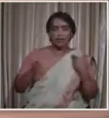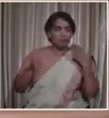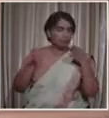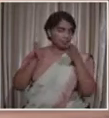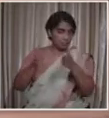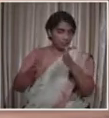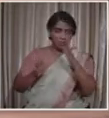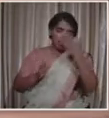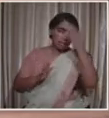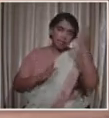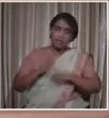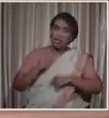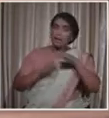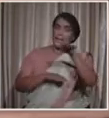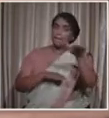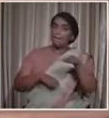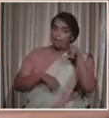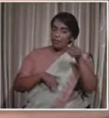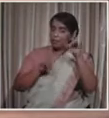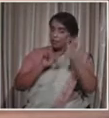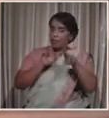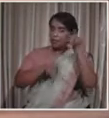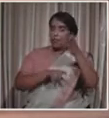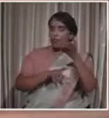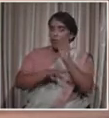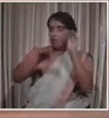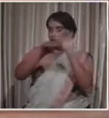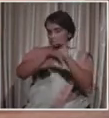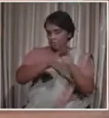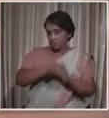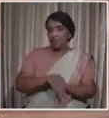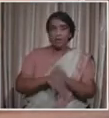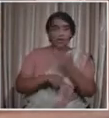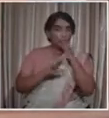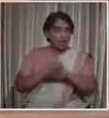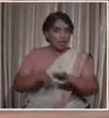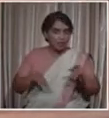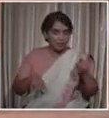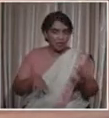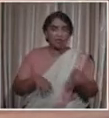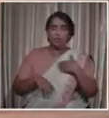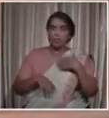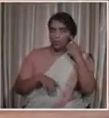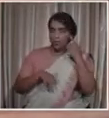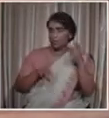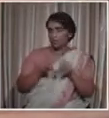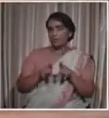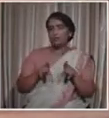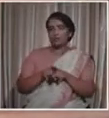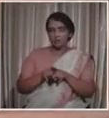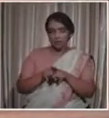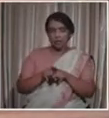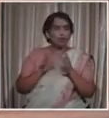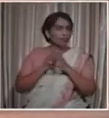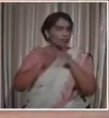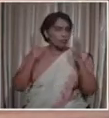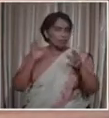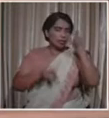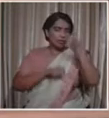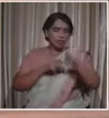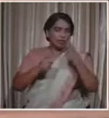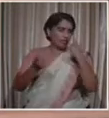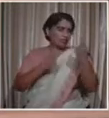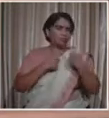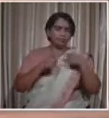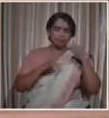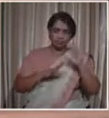மண்ணிலே அவ்வாறானவர்கள் இனம் காணப்பட்டு பாடசாலை மாணவர்கள், நான் அறிய பலர் என்னிடம் முறையீடு செய்கிறார்கள். என்னுடைய தம்பி, என்னுடைய